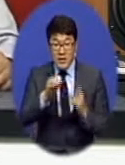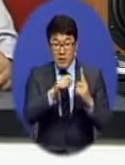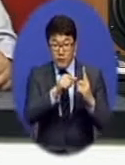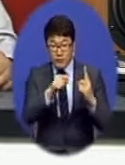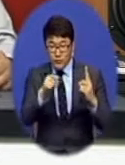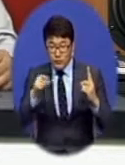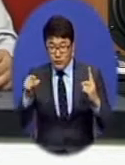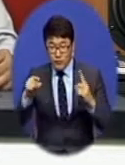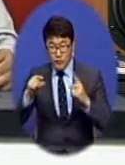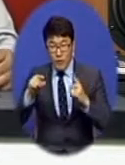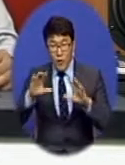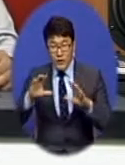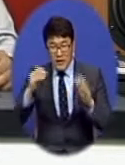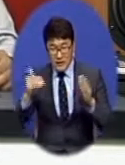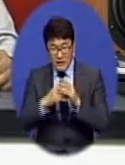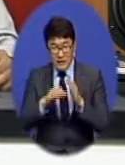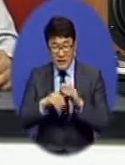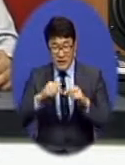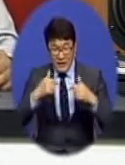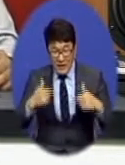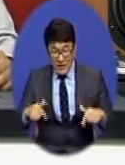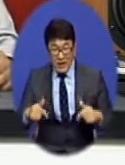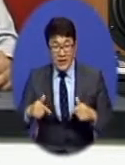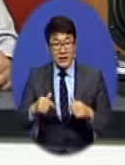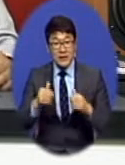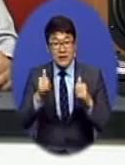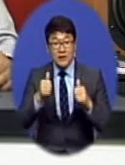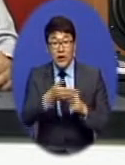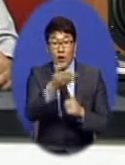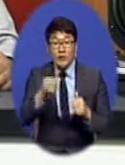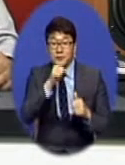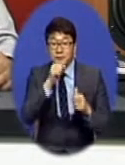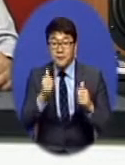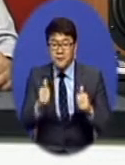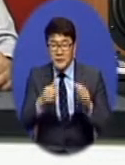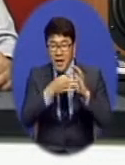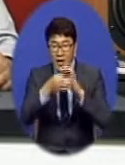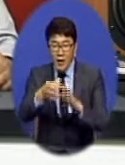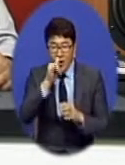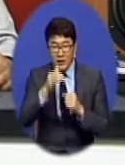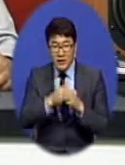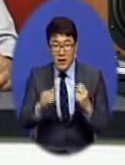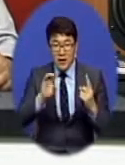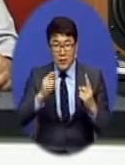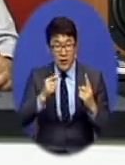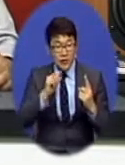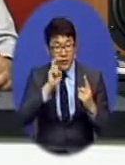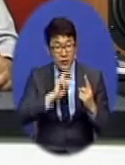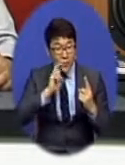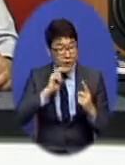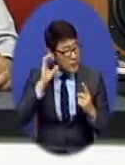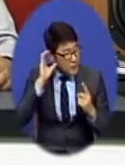저희 이 방송이 끝날 때까지 계속해서 시청자 심사는 진행이 됩니다. 그러니까 첫 번째 참여자